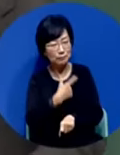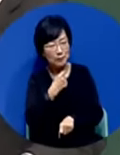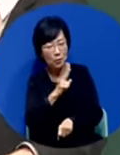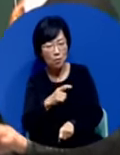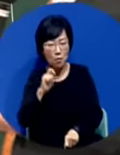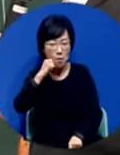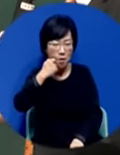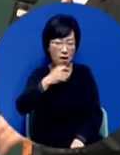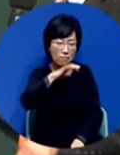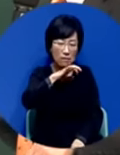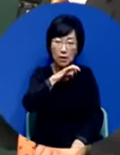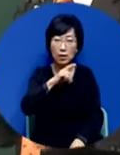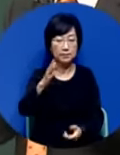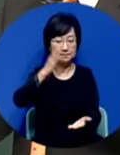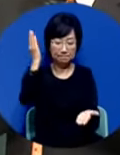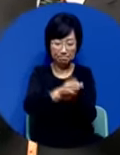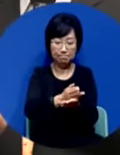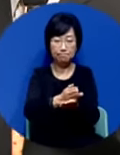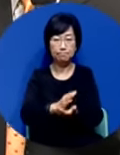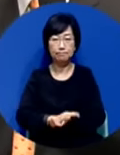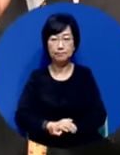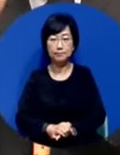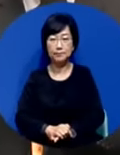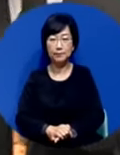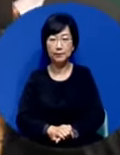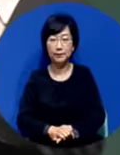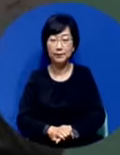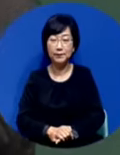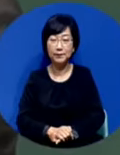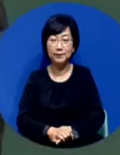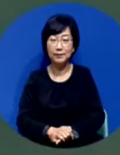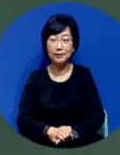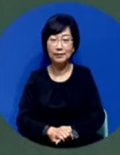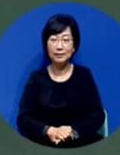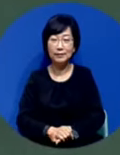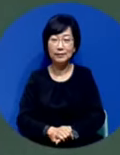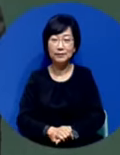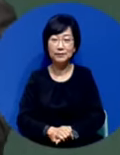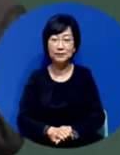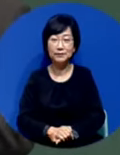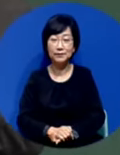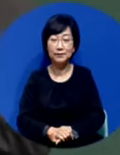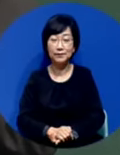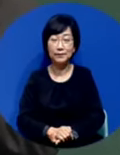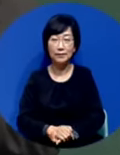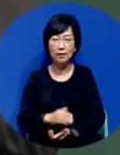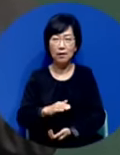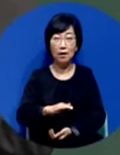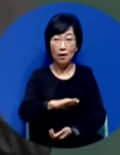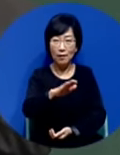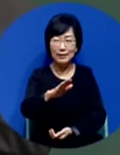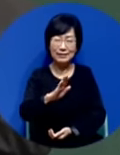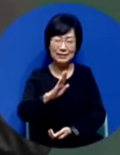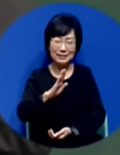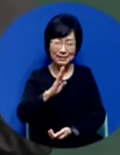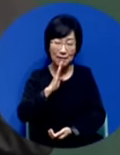我们今天开始也不要说我们的教会能不能做好。 그거는 불신자들이나 장사꾼들의 질문이요. 진짜로 하나님의 응답을 여러분 사업 살려야 될거 아닙니까?